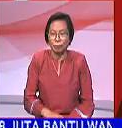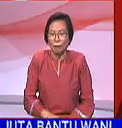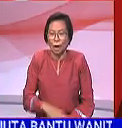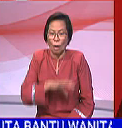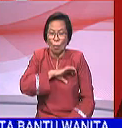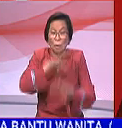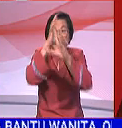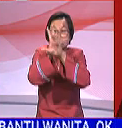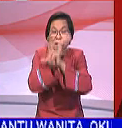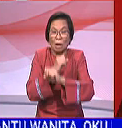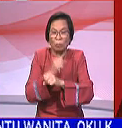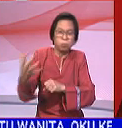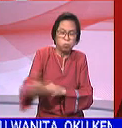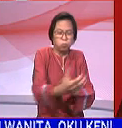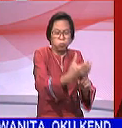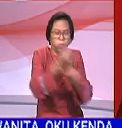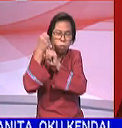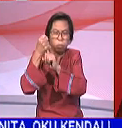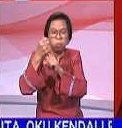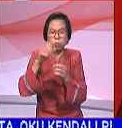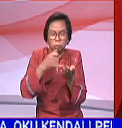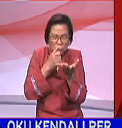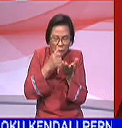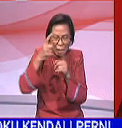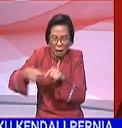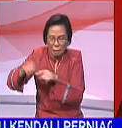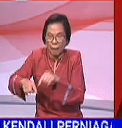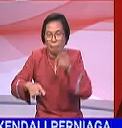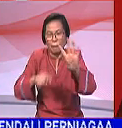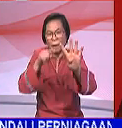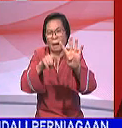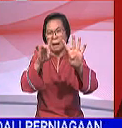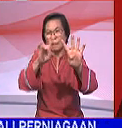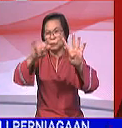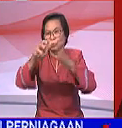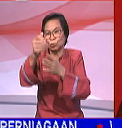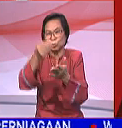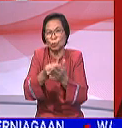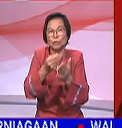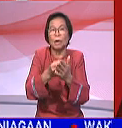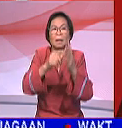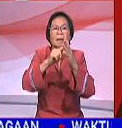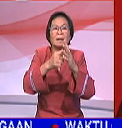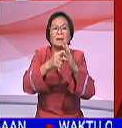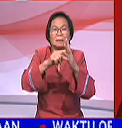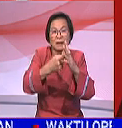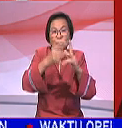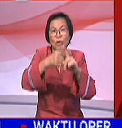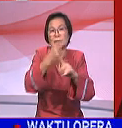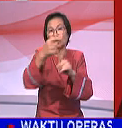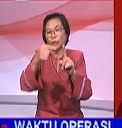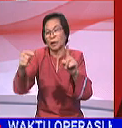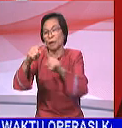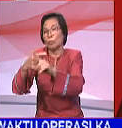the police cowok berjaya merampas dadah pelbagai jenis bernilai 48000000 Ringgit sejak Januari hingga Maret tahun ini